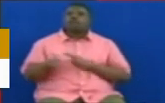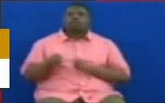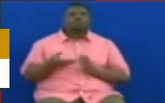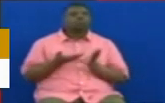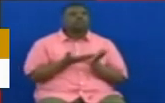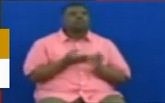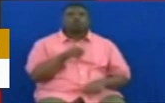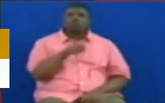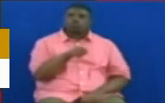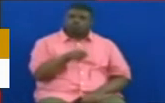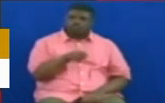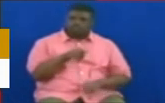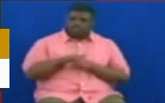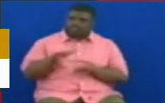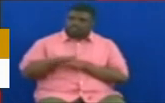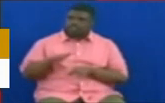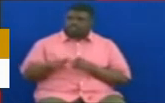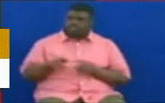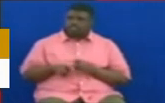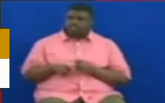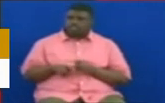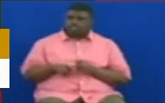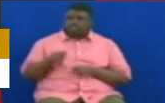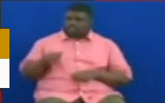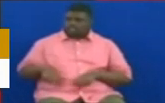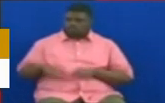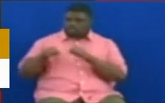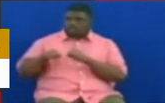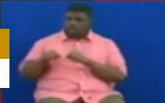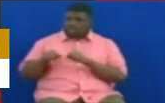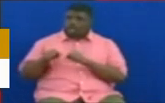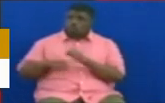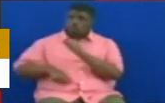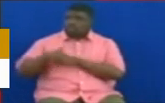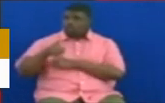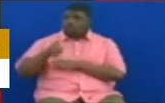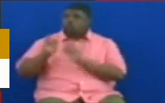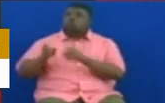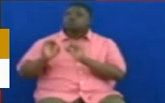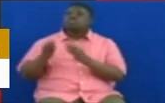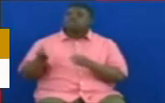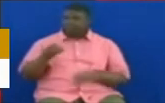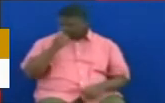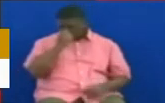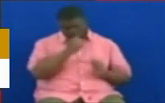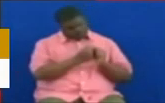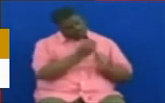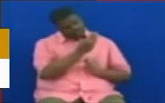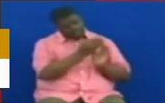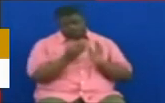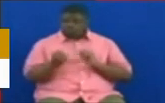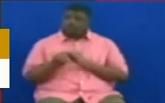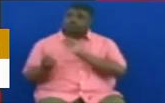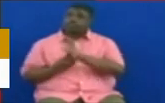huu inaelezea administration ikoje, ukurasa wa 14 mpaka 16. Hauwezi kumpa deep